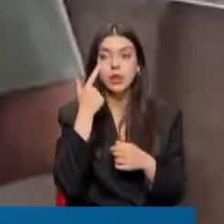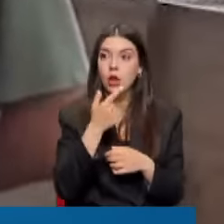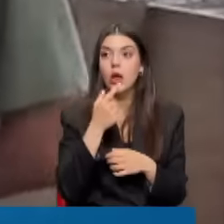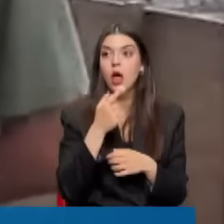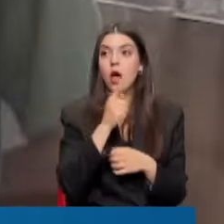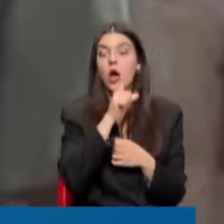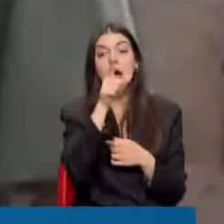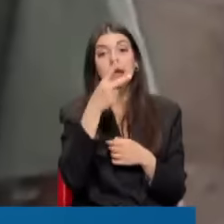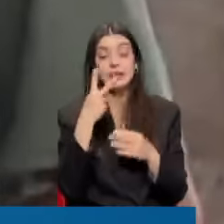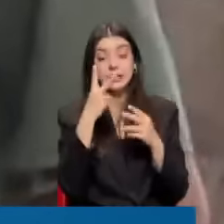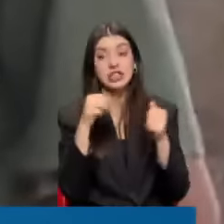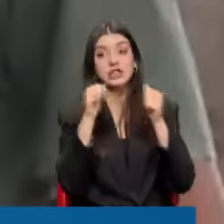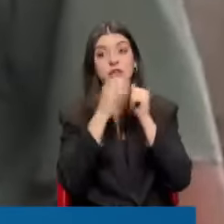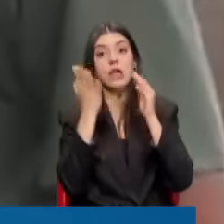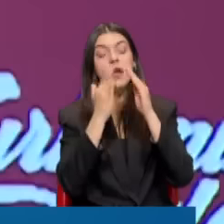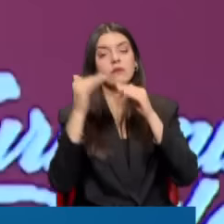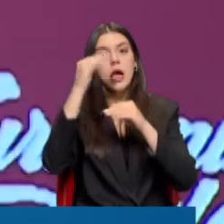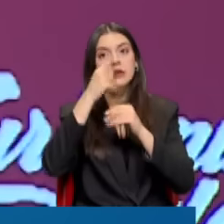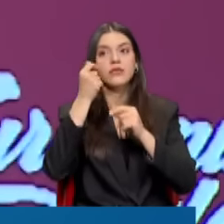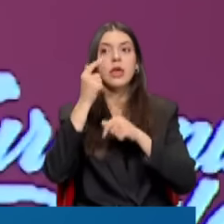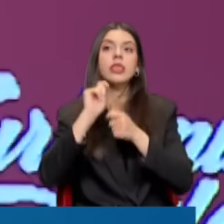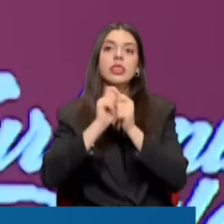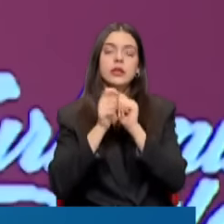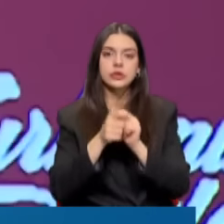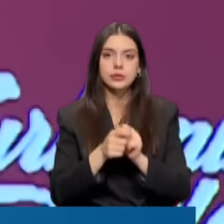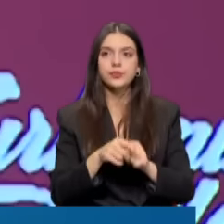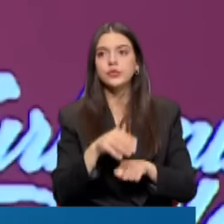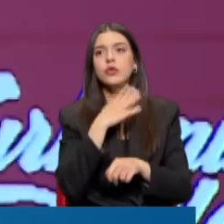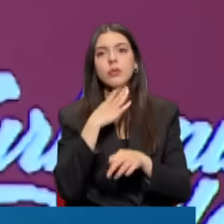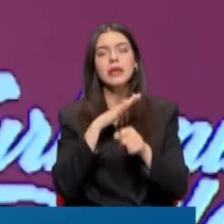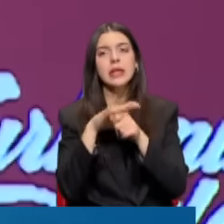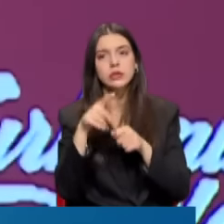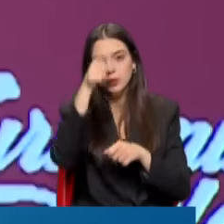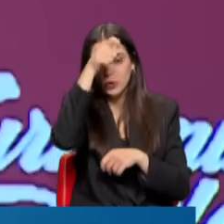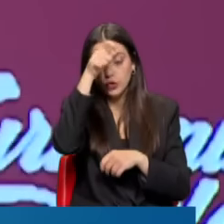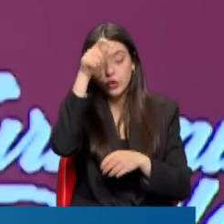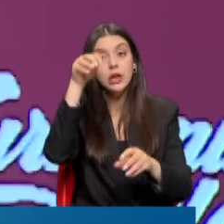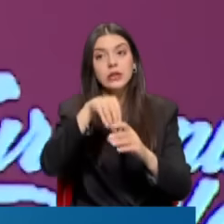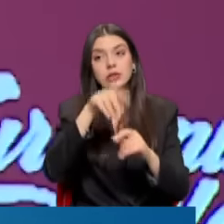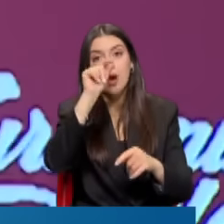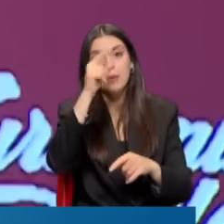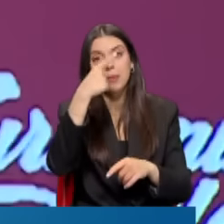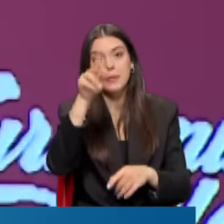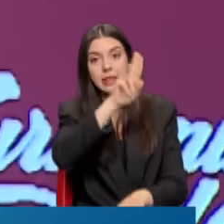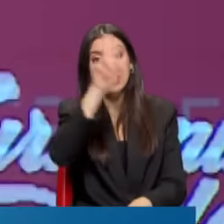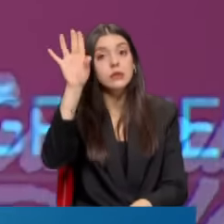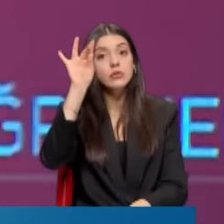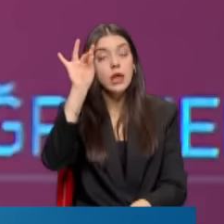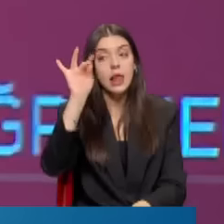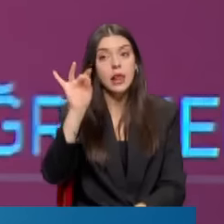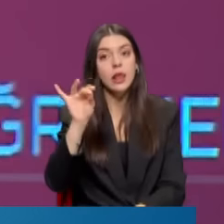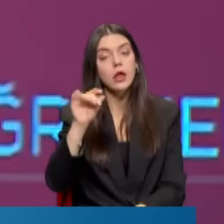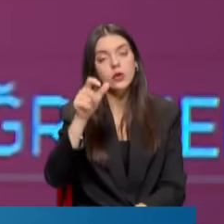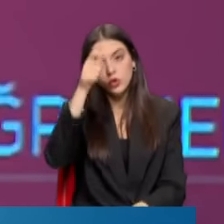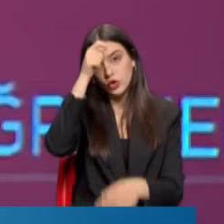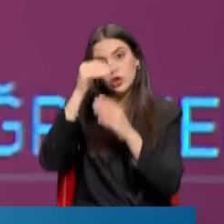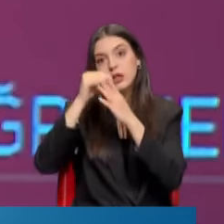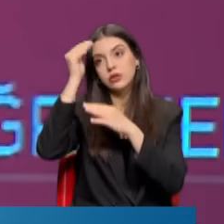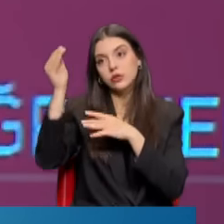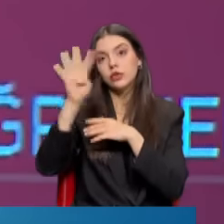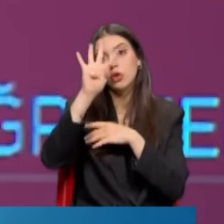katından daha fazla rakamlar oynadı kurban kesim Bedeli yurt içinde 11.750 yurt dışında